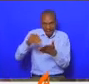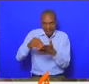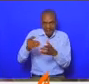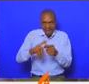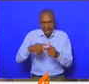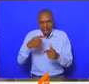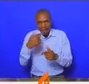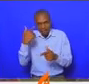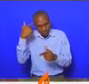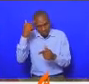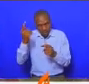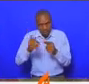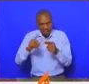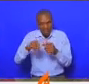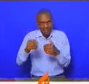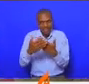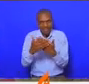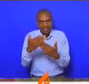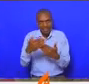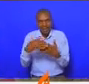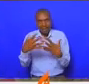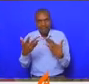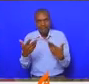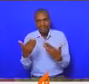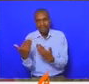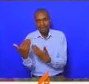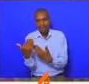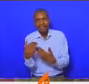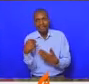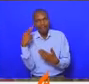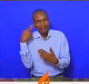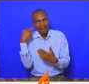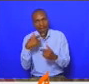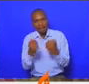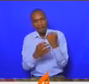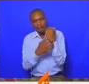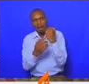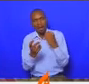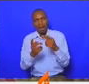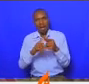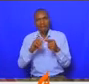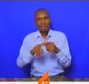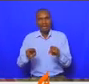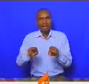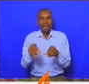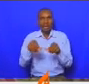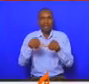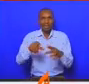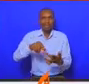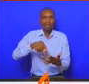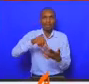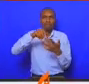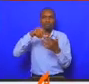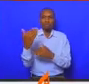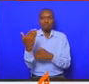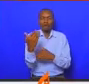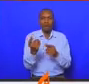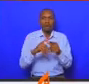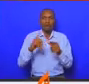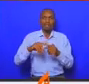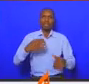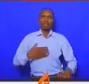the people who taking care of the underprivileged children or the vulnerable children or the poor children with the special need. Mwagani buwesko,